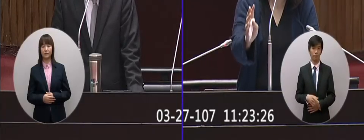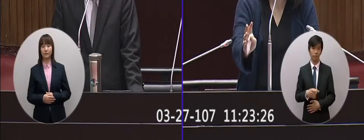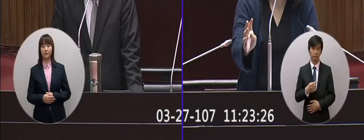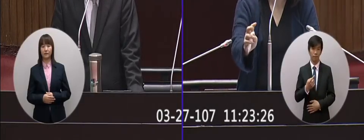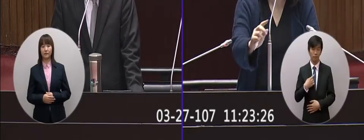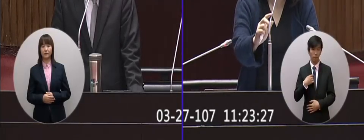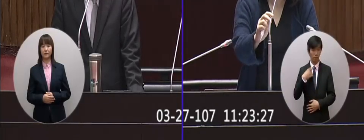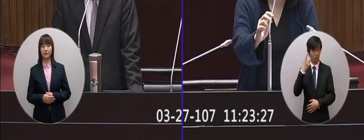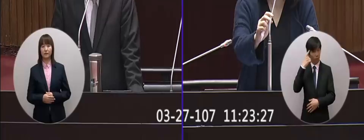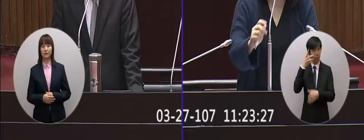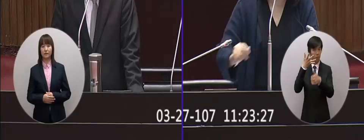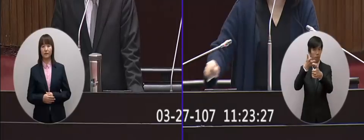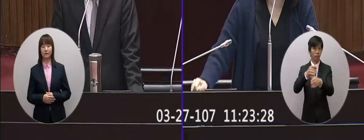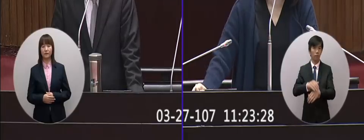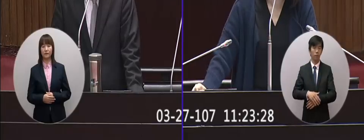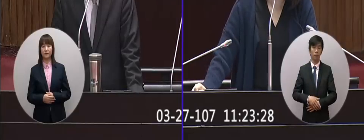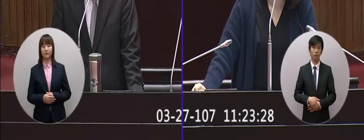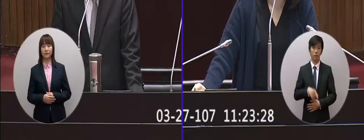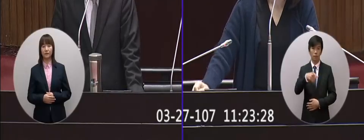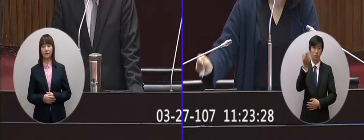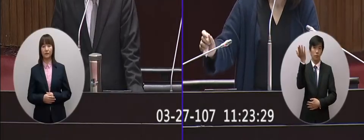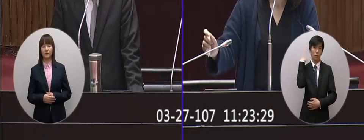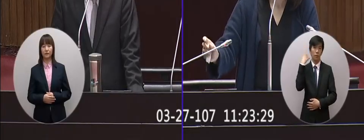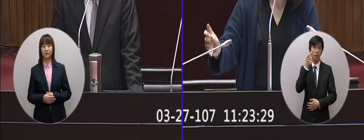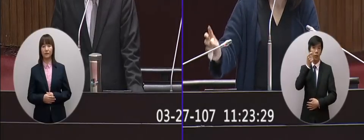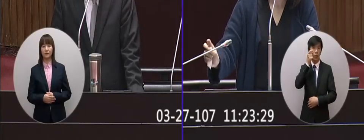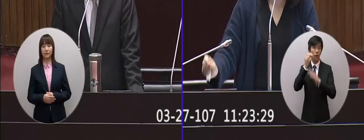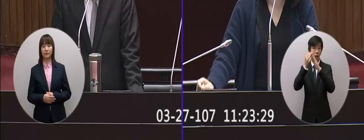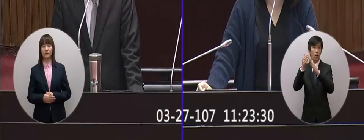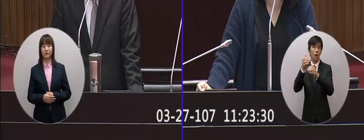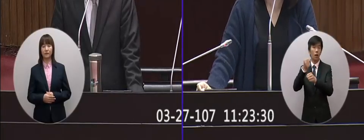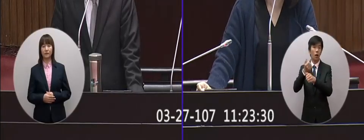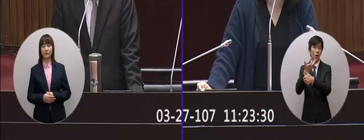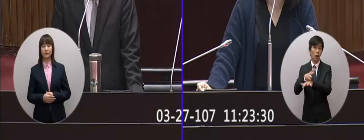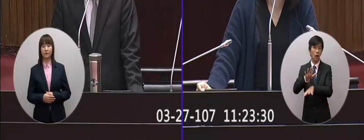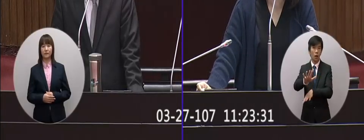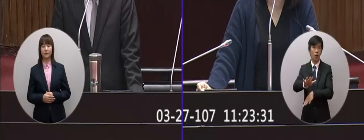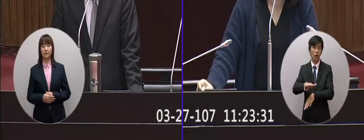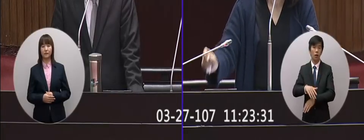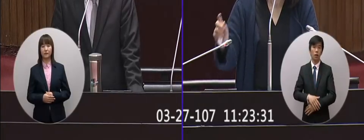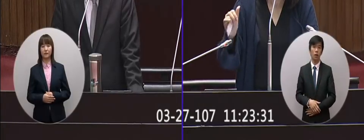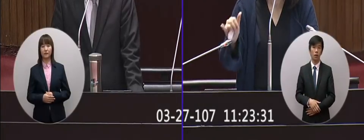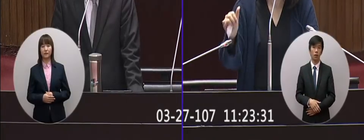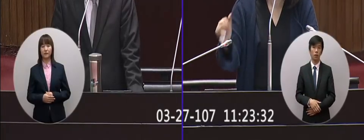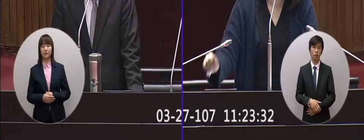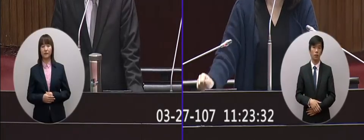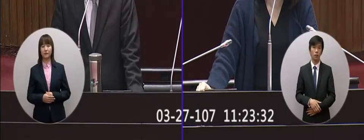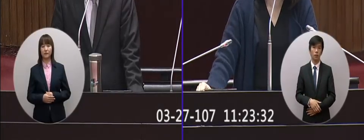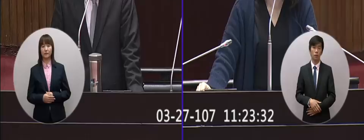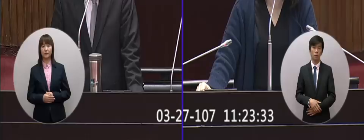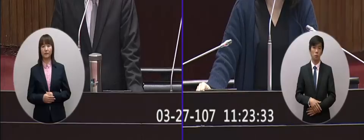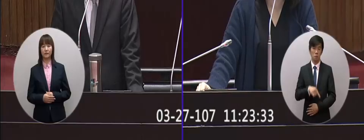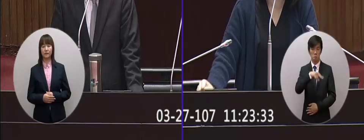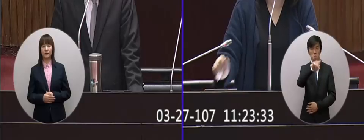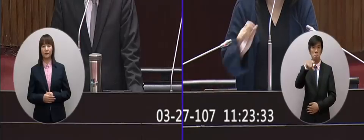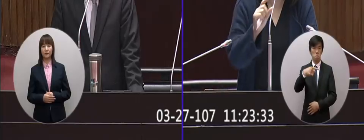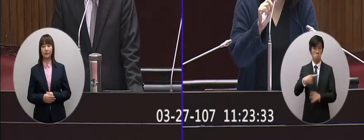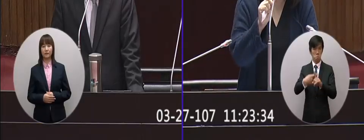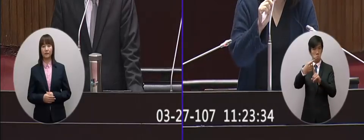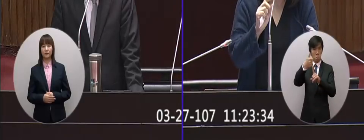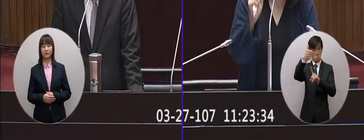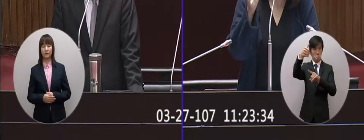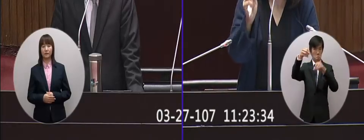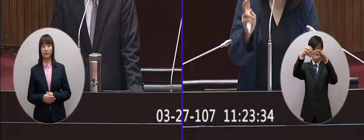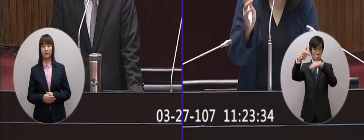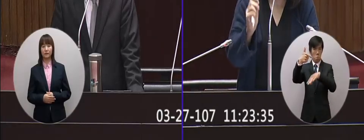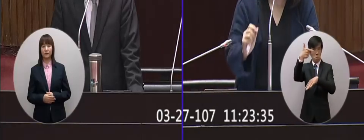长，您在这个台南市的时候，已经是挟着这个台南经验后，有6星级的这个市长的